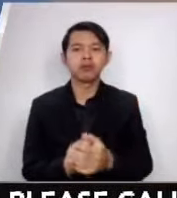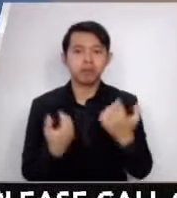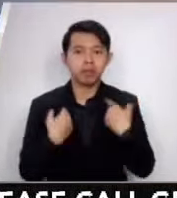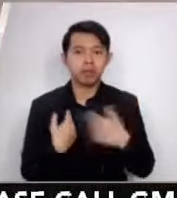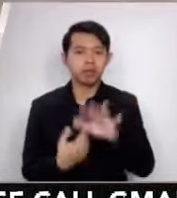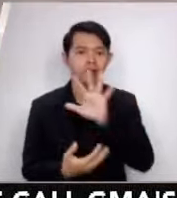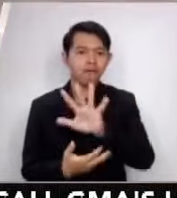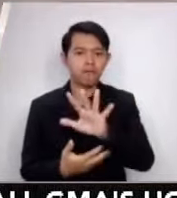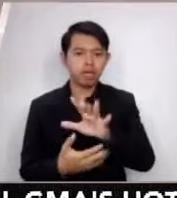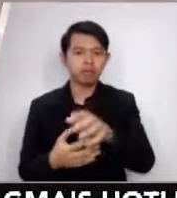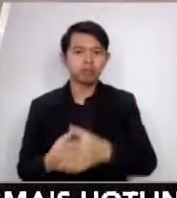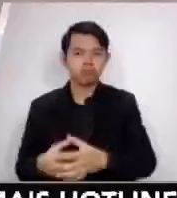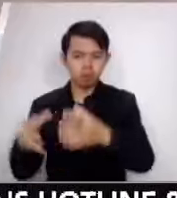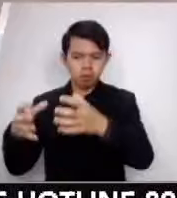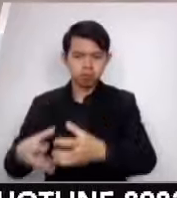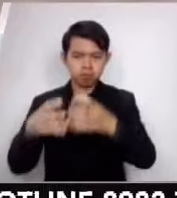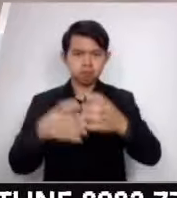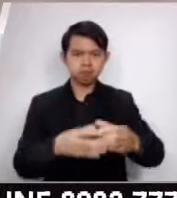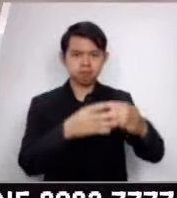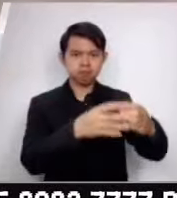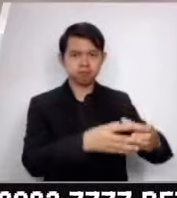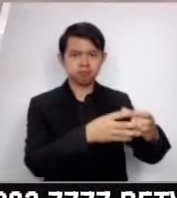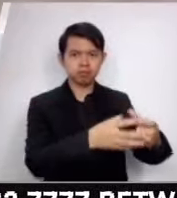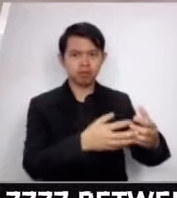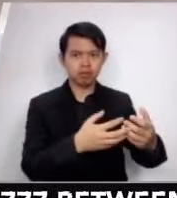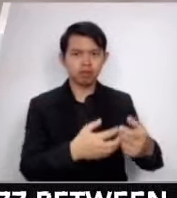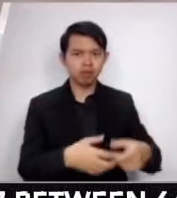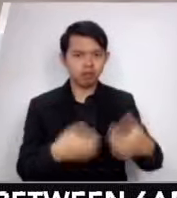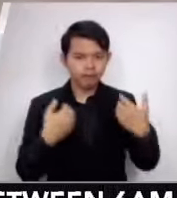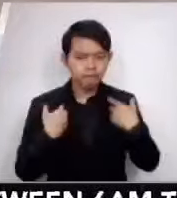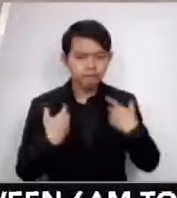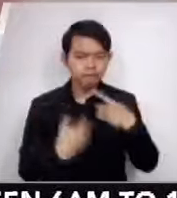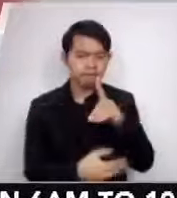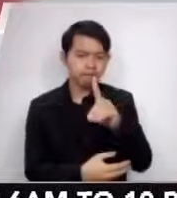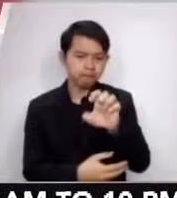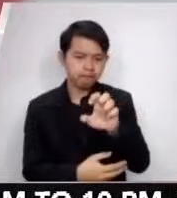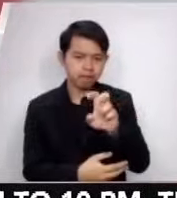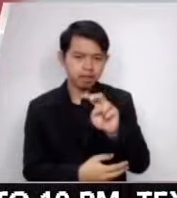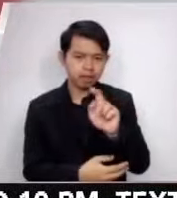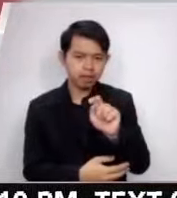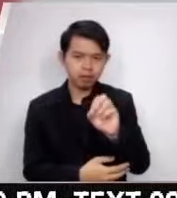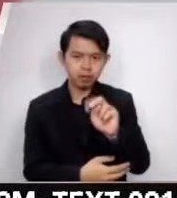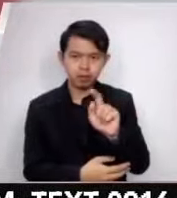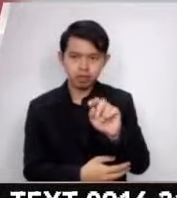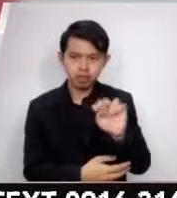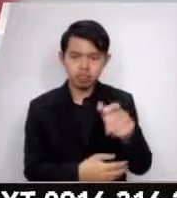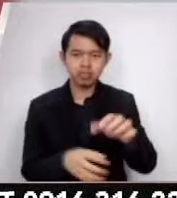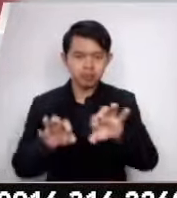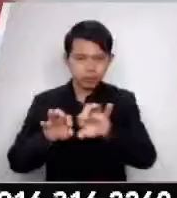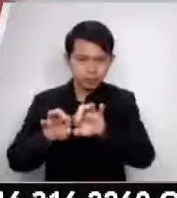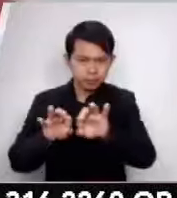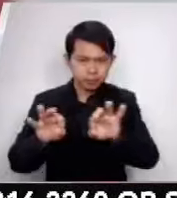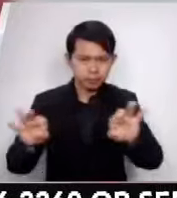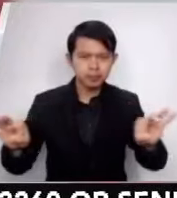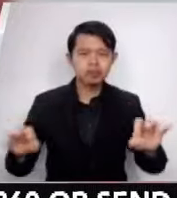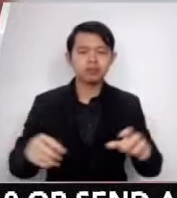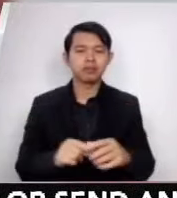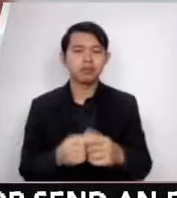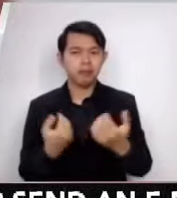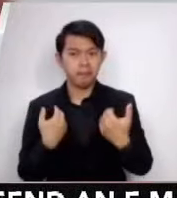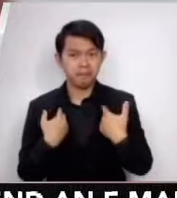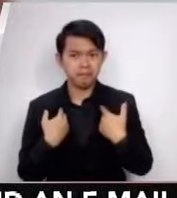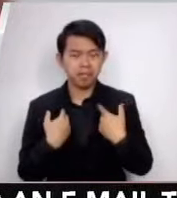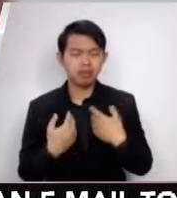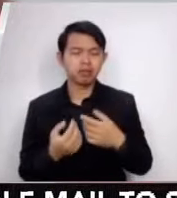drum na may 21 rolyo ng detonating cables. Kaya raw niyang makagawa ng halos sa 2,000